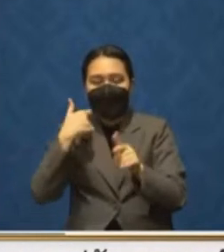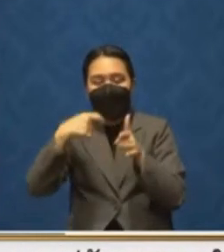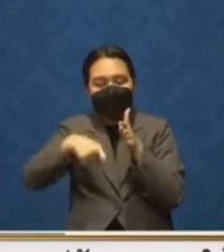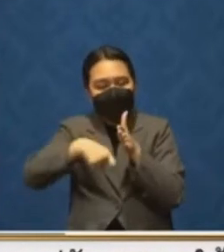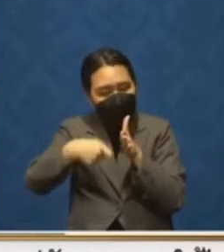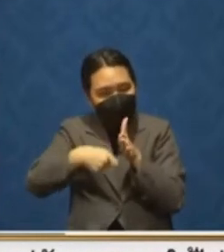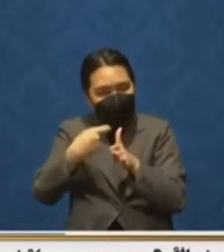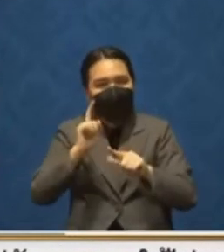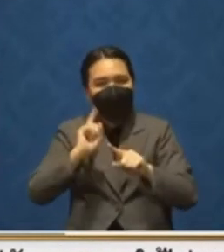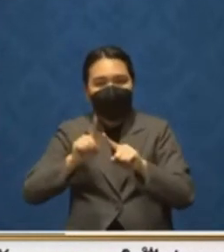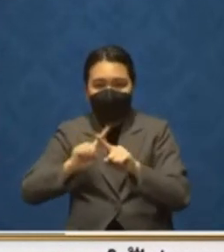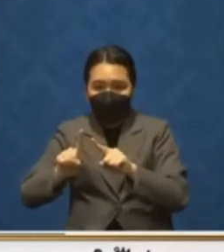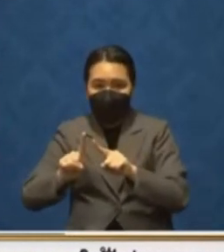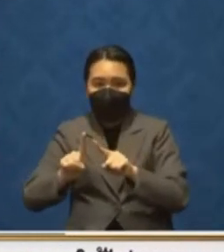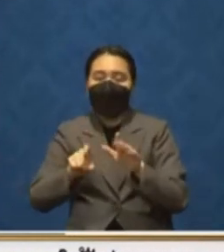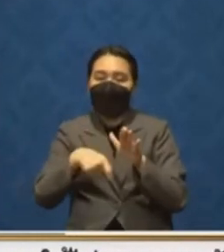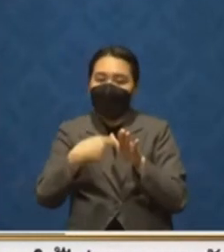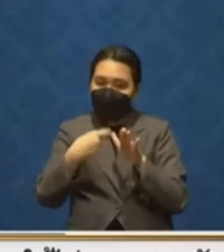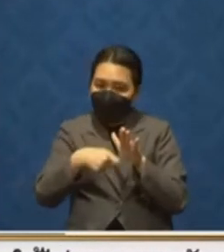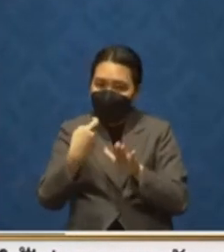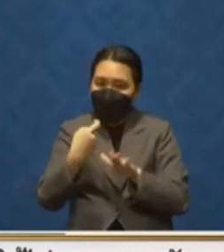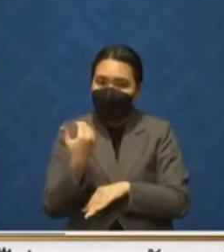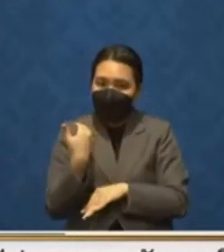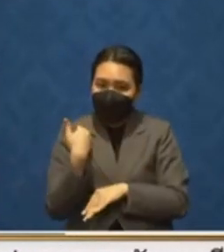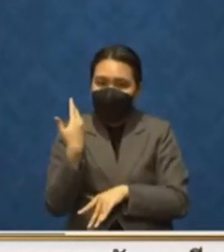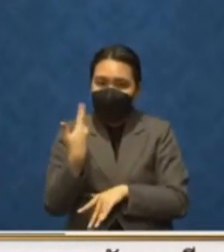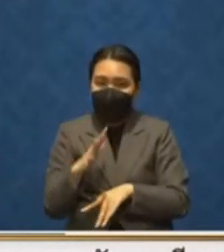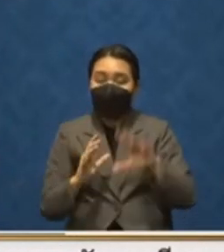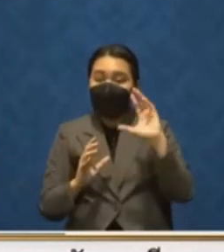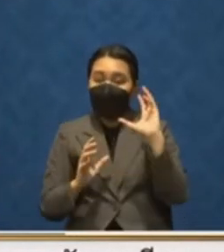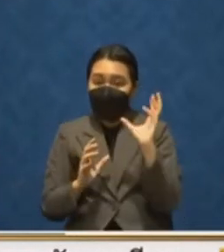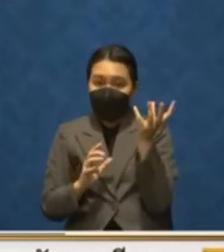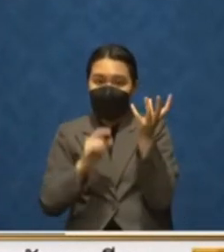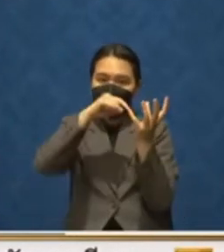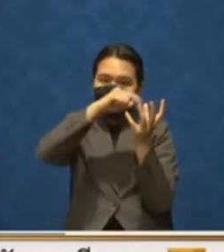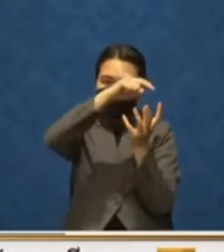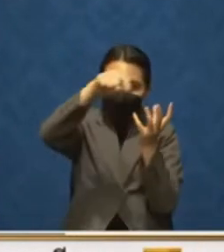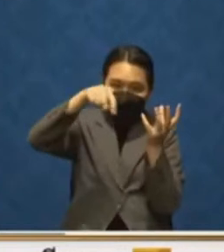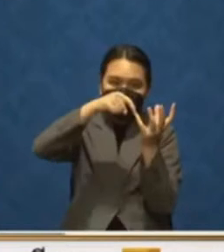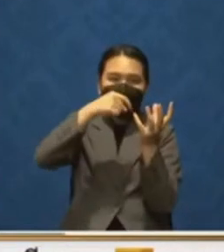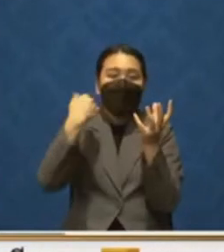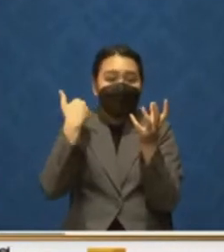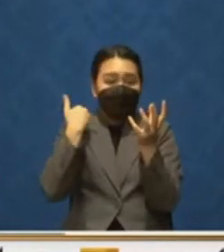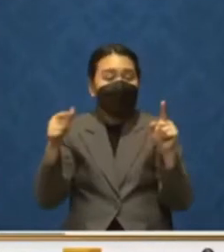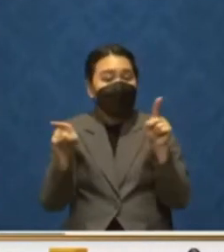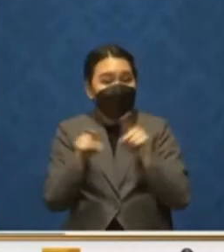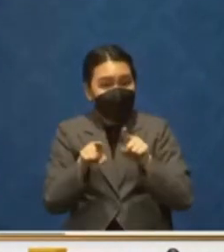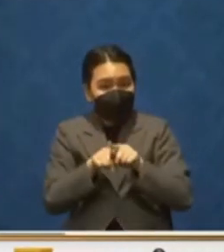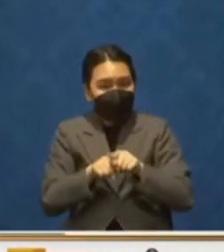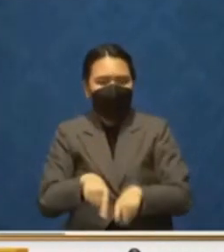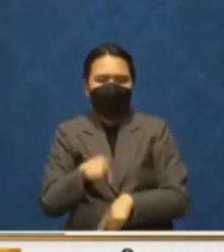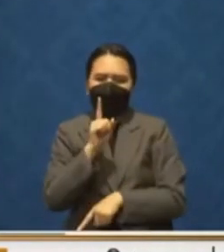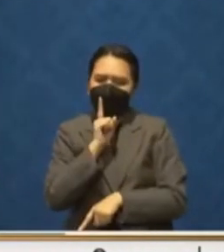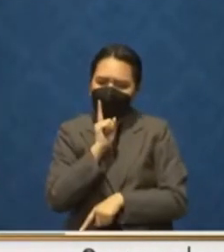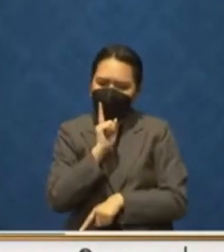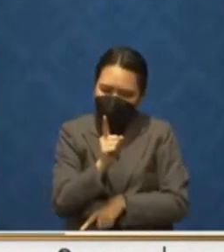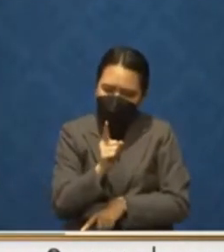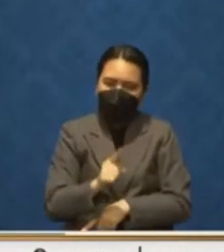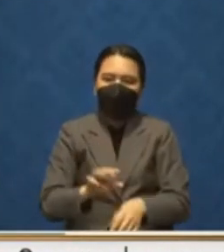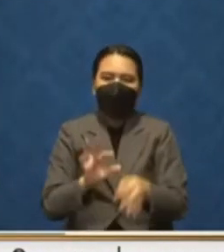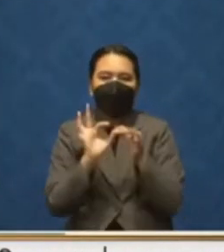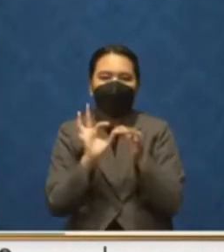และมีเหตุผลแล้วมันก็เกิดขึ้นทั่วโลกจริงๆจะได้ไปกล่าวหาอย่าไปได้เป็นห่วงว่า